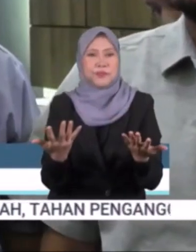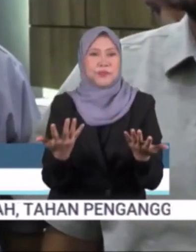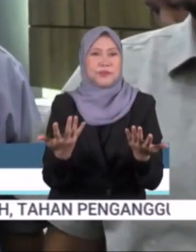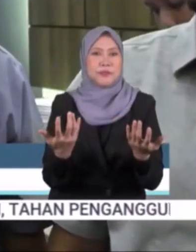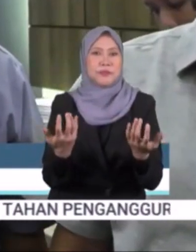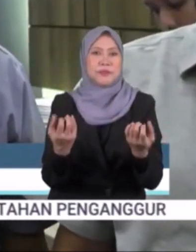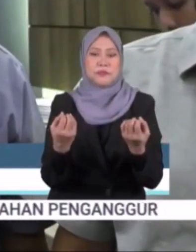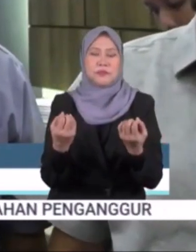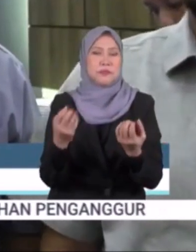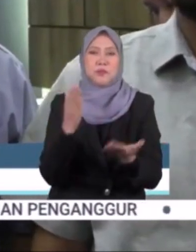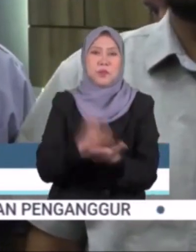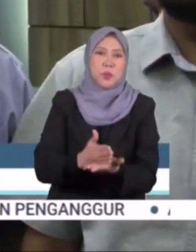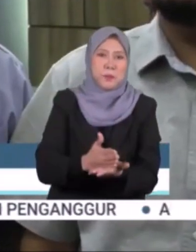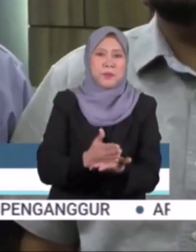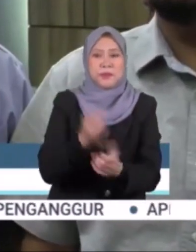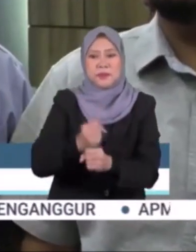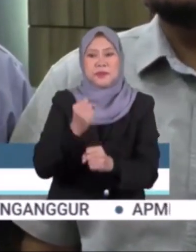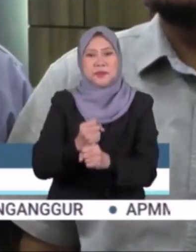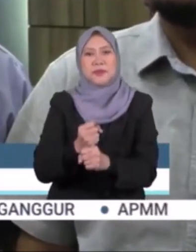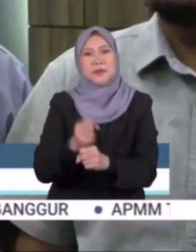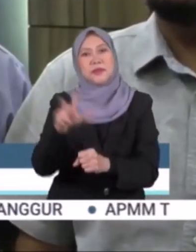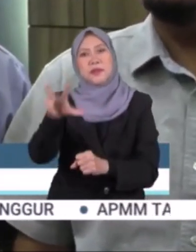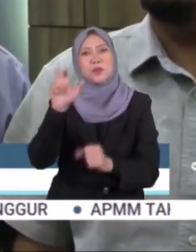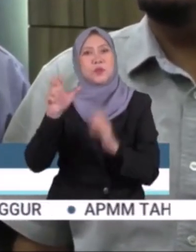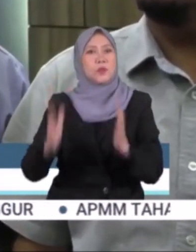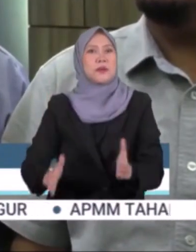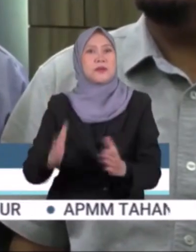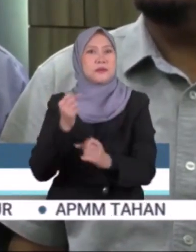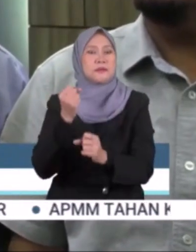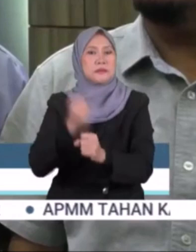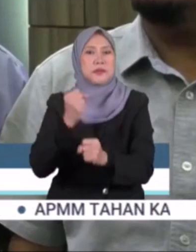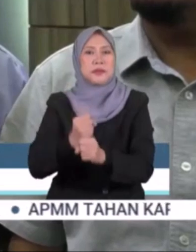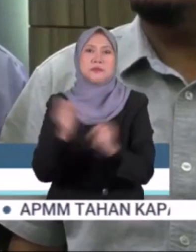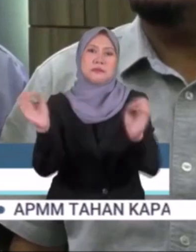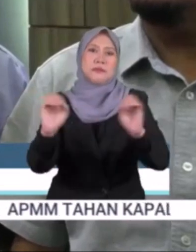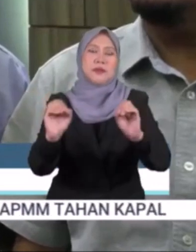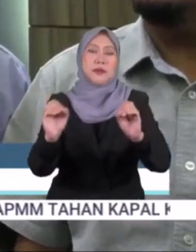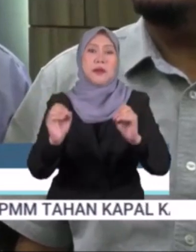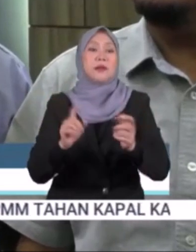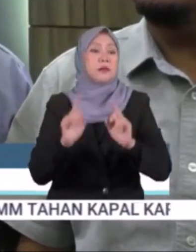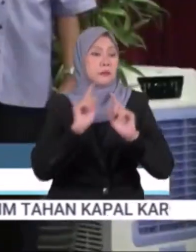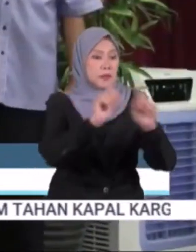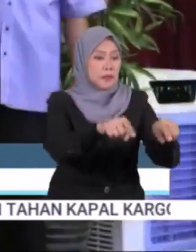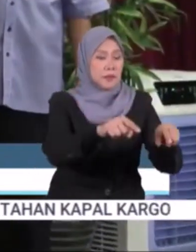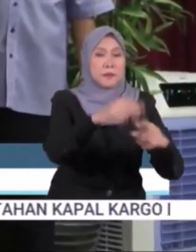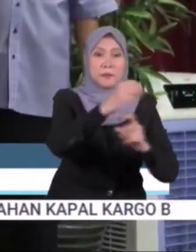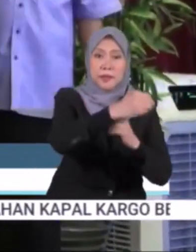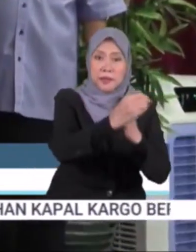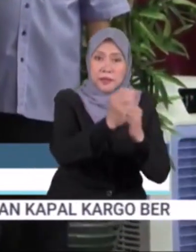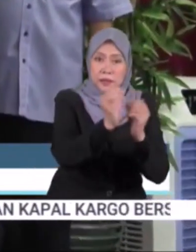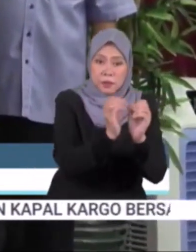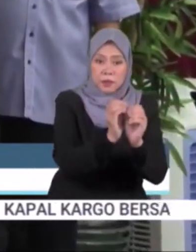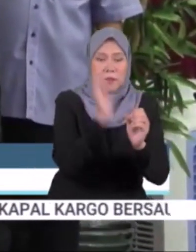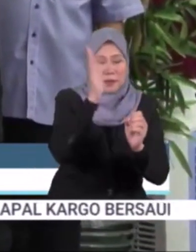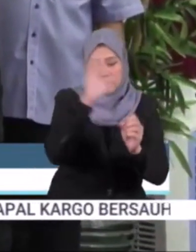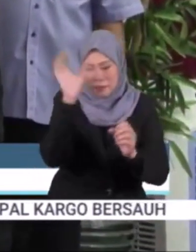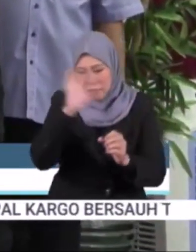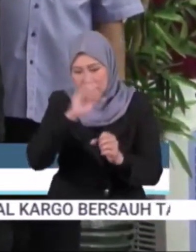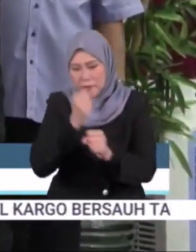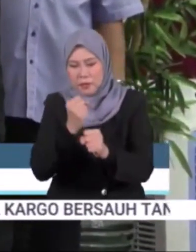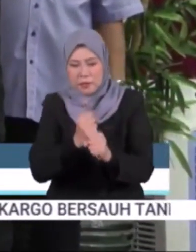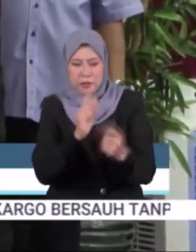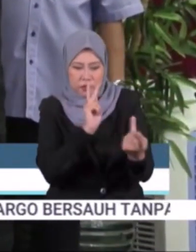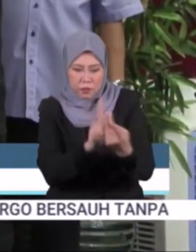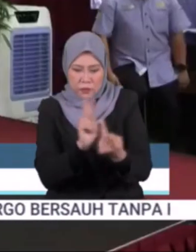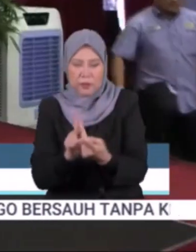ada 300 pekerja. 300 orang ni hilang pekerjaan. Dan ini yang pergi kali dia daftar dengan pekeso-pekeso yang akan mencari semula pekerjaan untuk